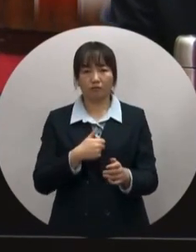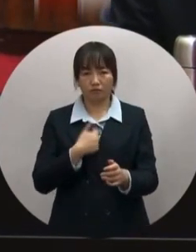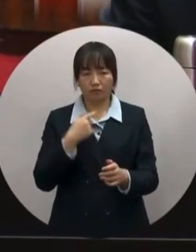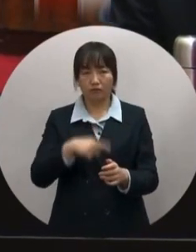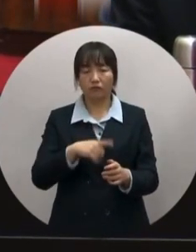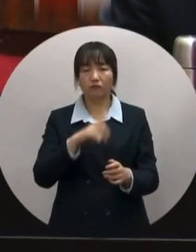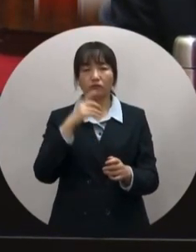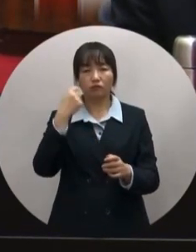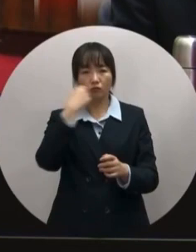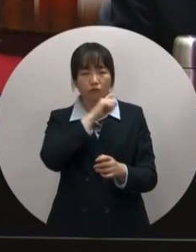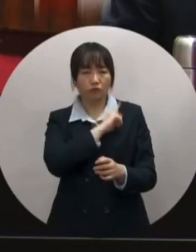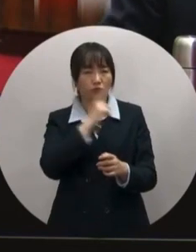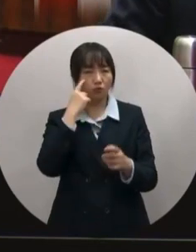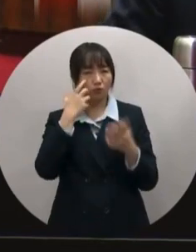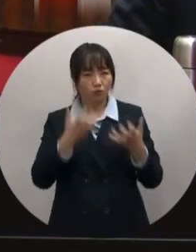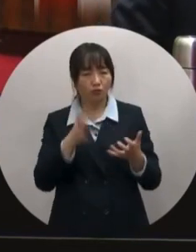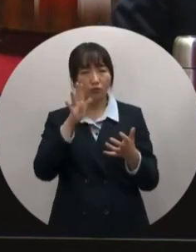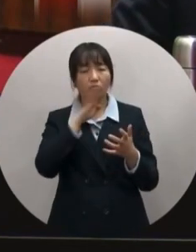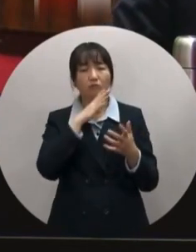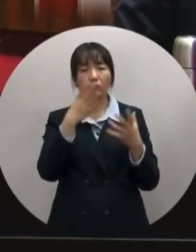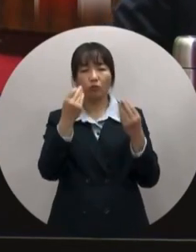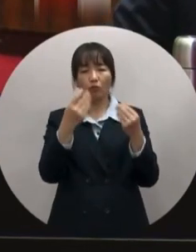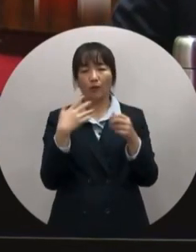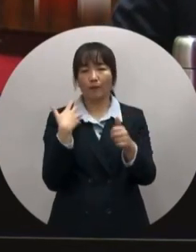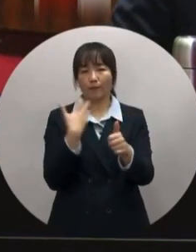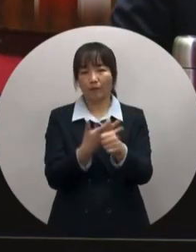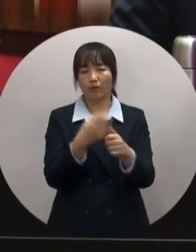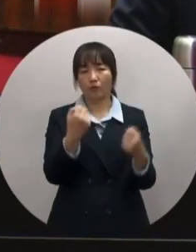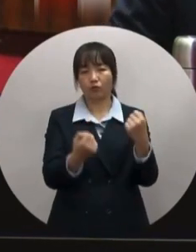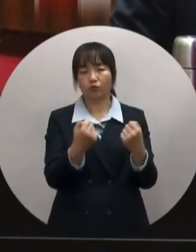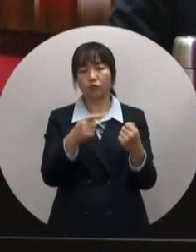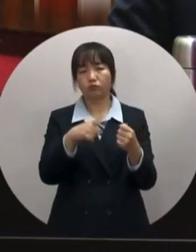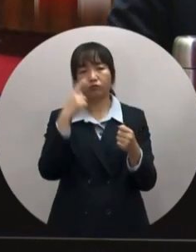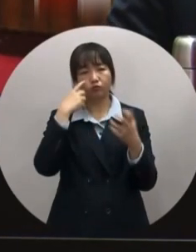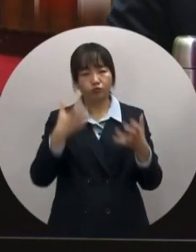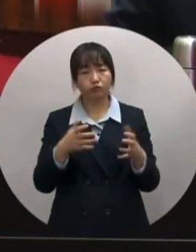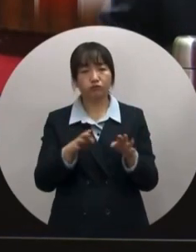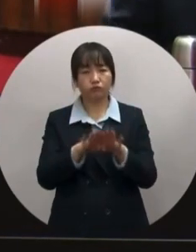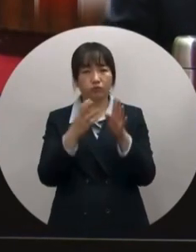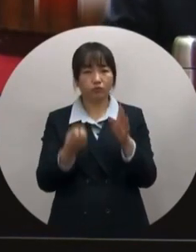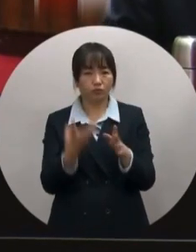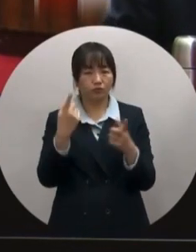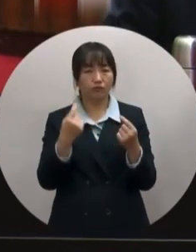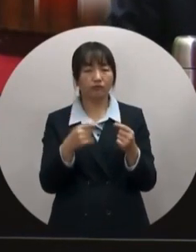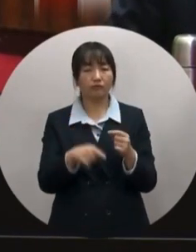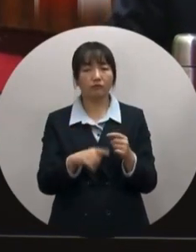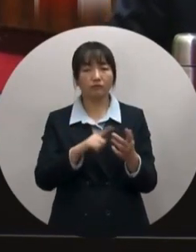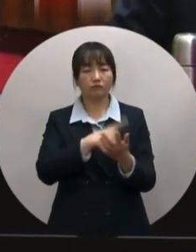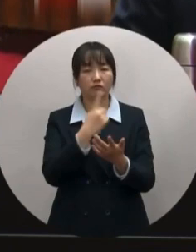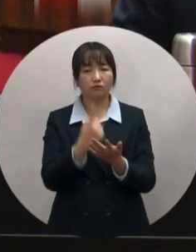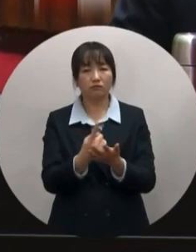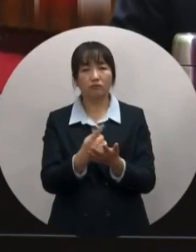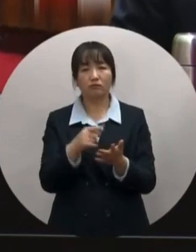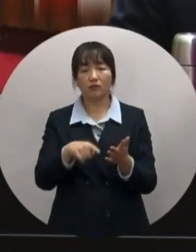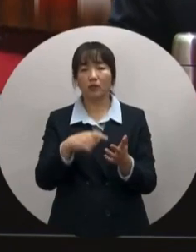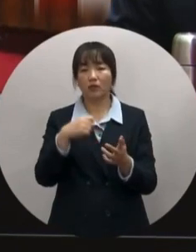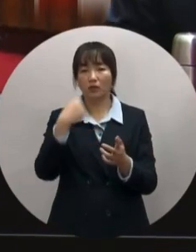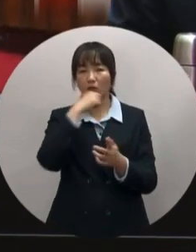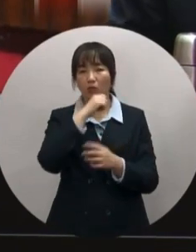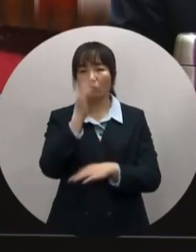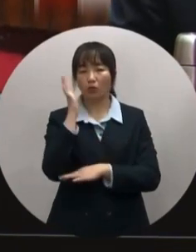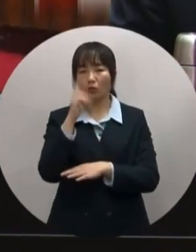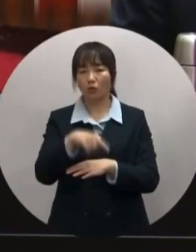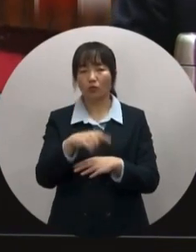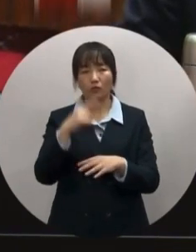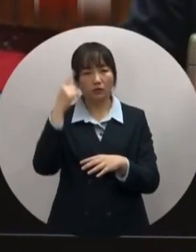都非常注意甚至連無人車我們也都非常注意那整個情況我們國家有這一